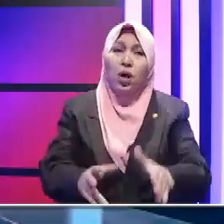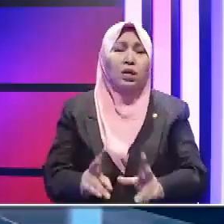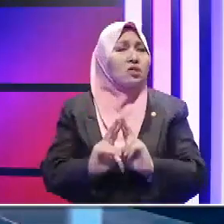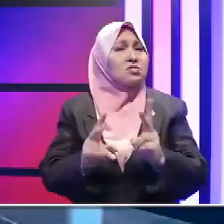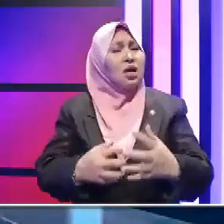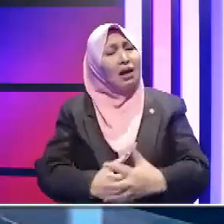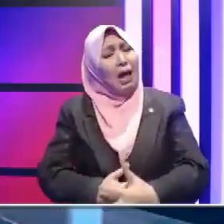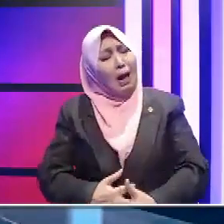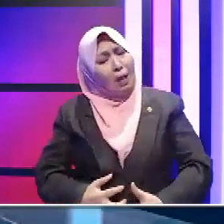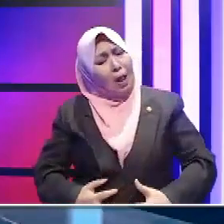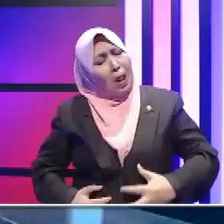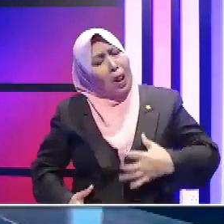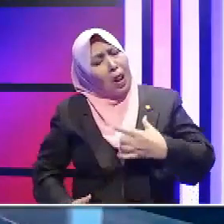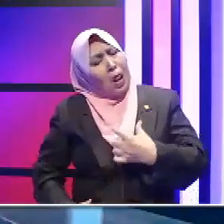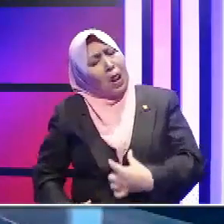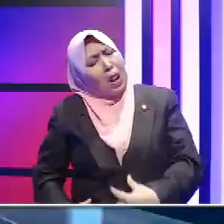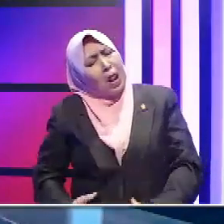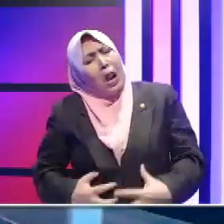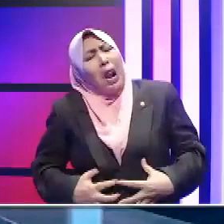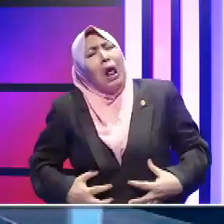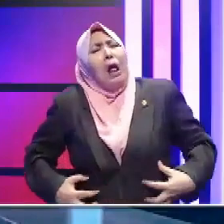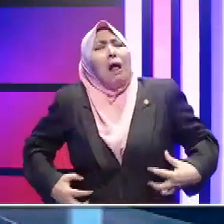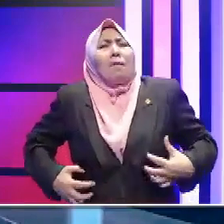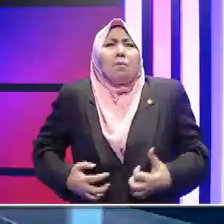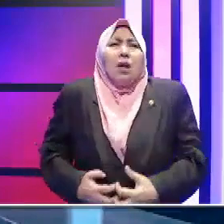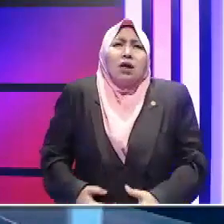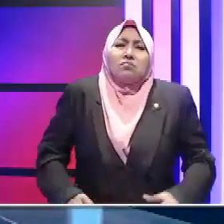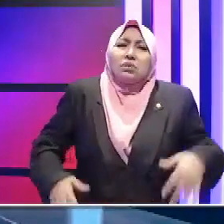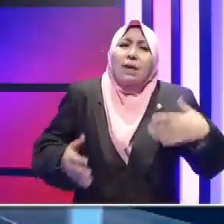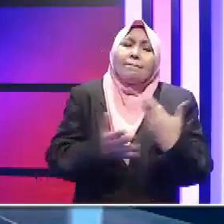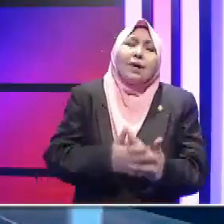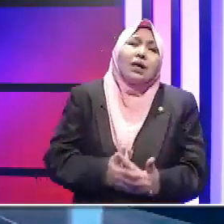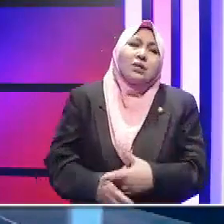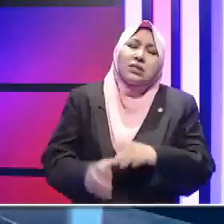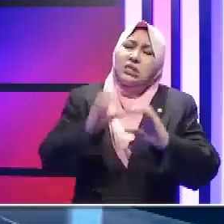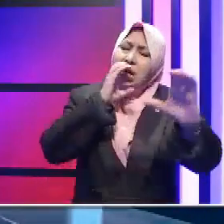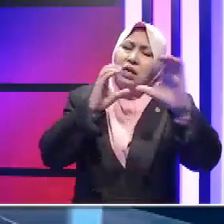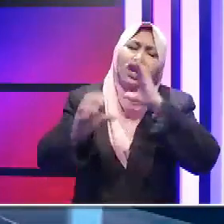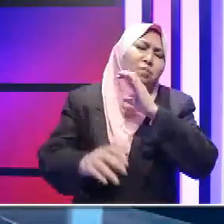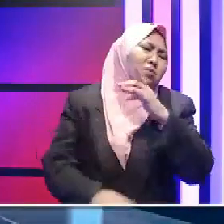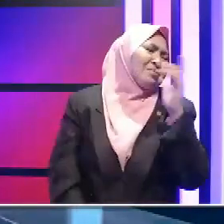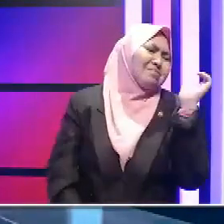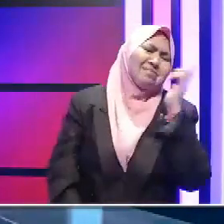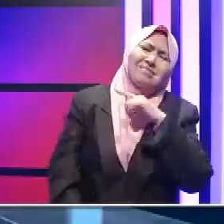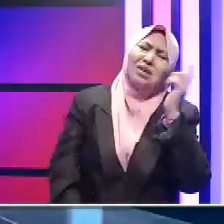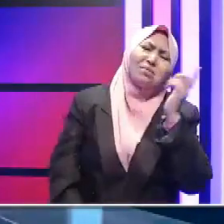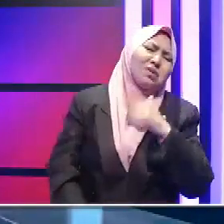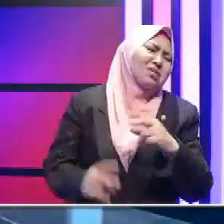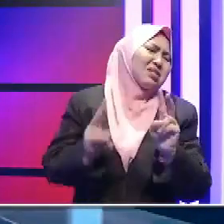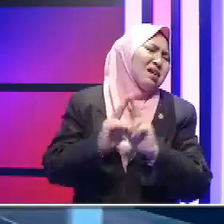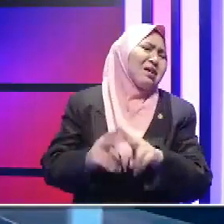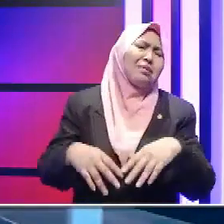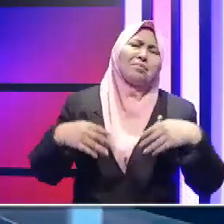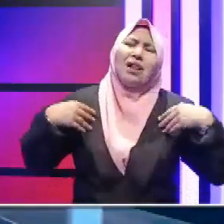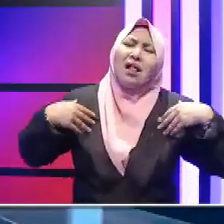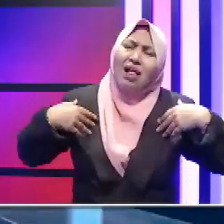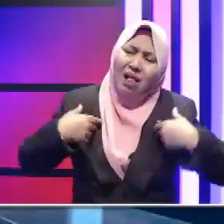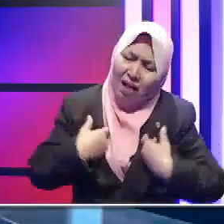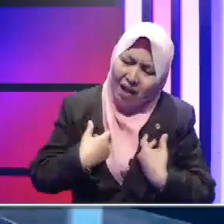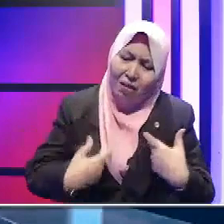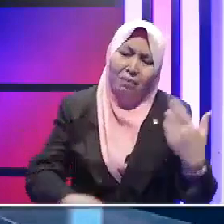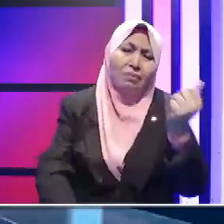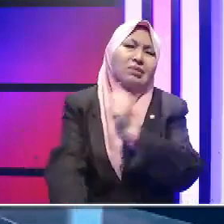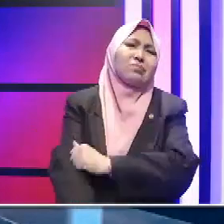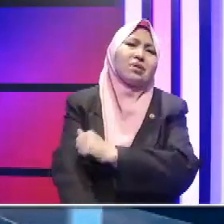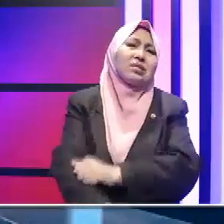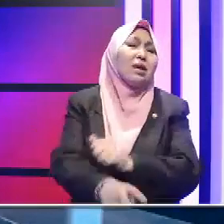sangat lapo Hai sehingga bercak tahun tanam sebagai terlalu letih dia terlalu pernah macam tak jauh